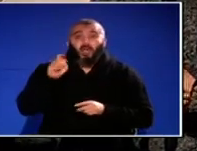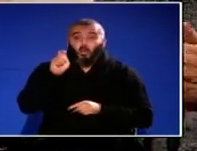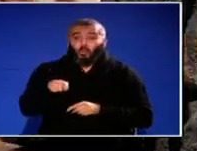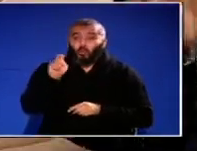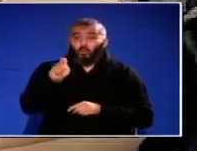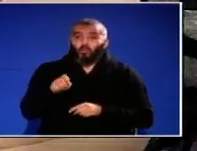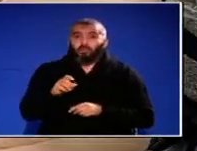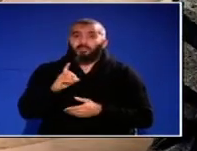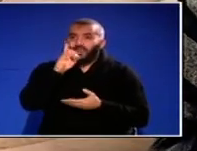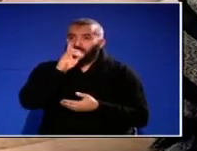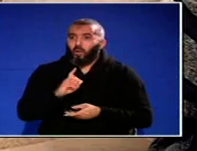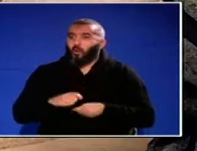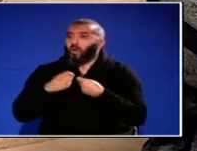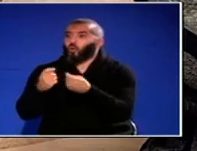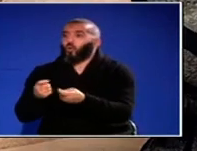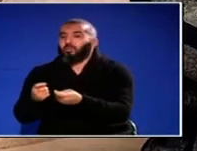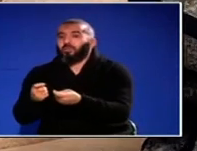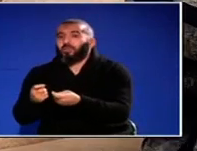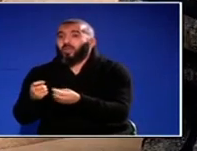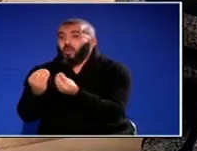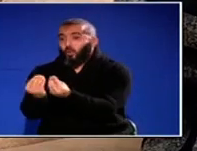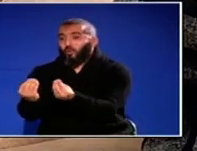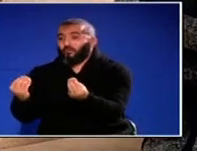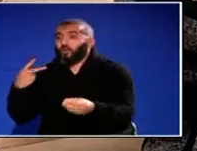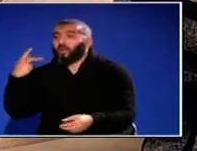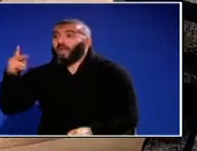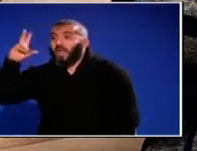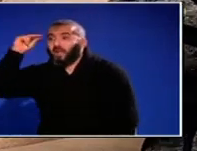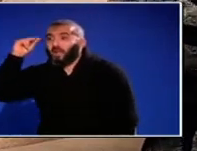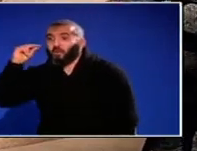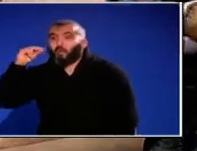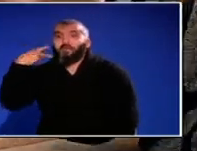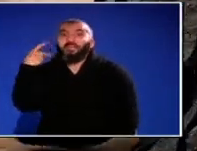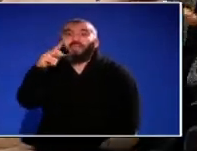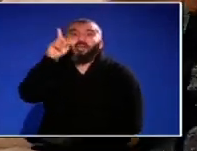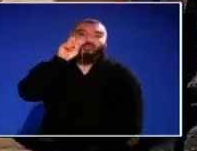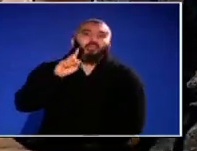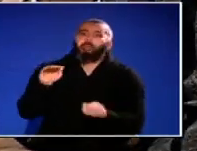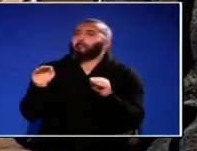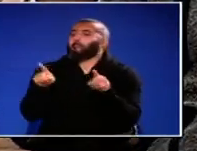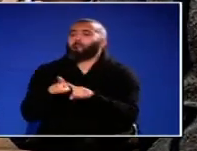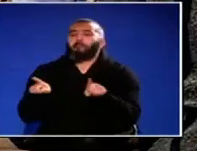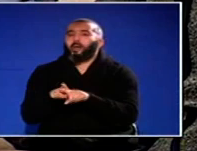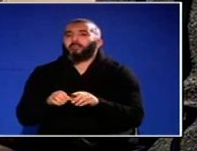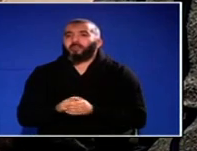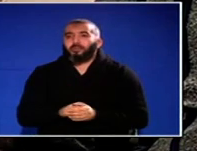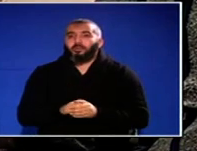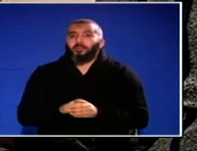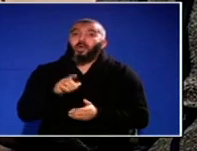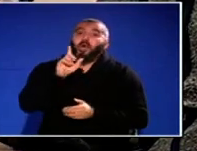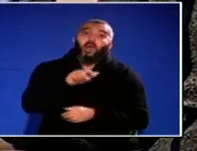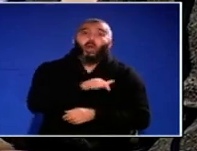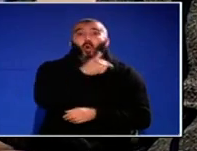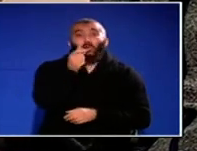الذكور ويورث أبناء البنات عملا بأن المقصود به ولد، والولد يشمل هذا الاثنين، واللي ممكن